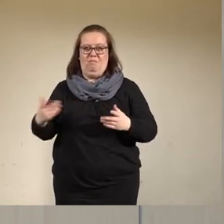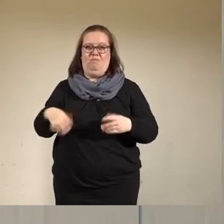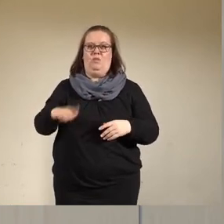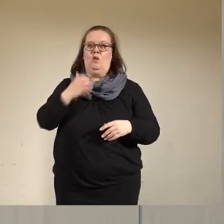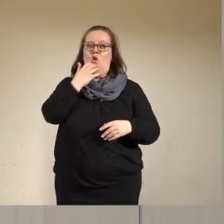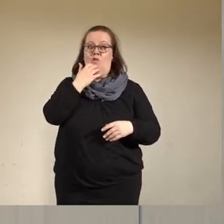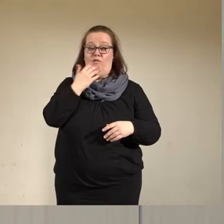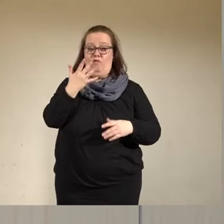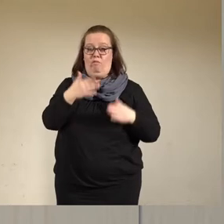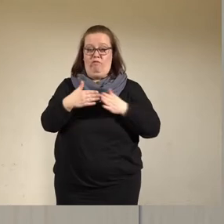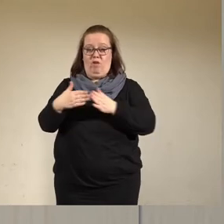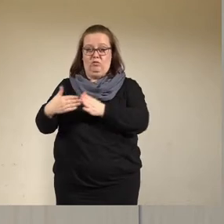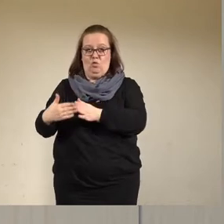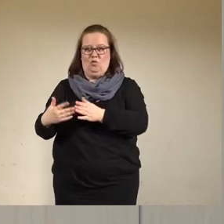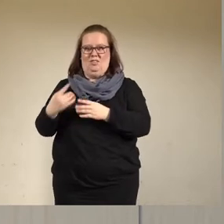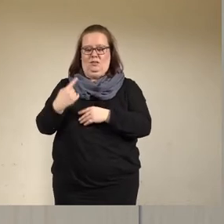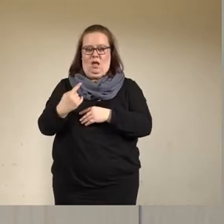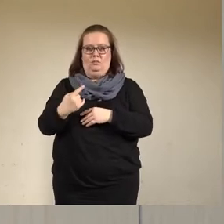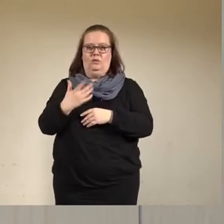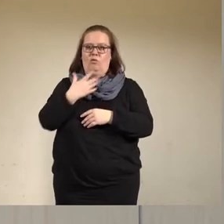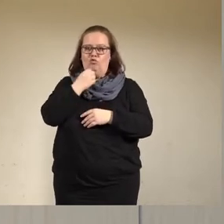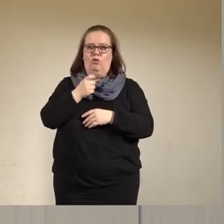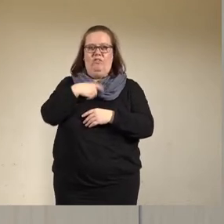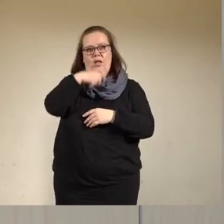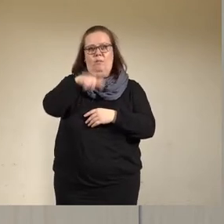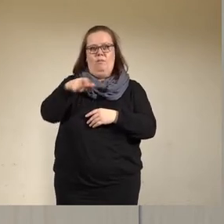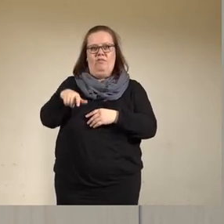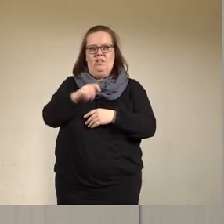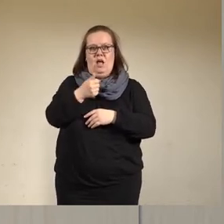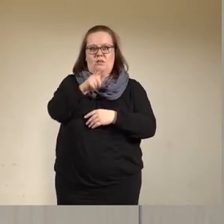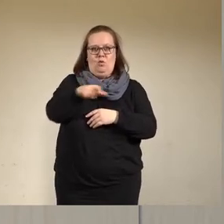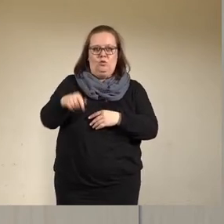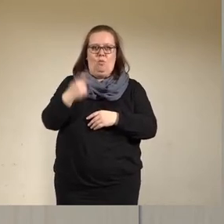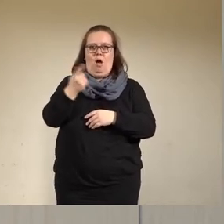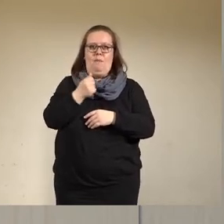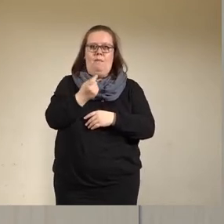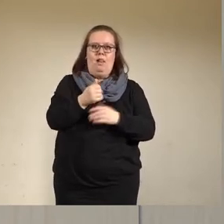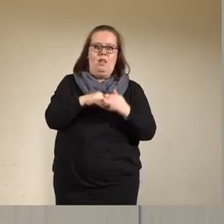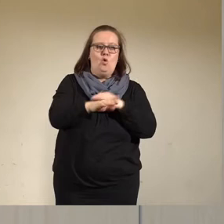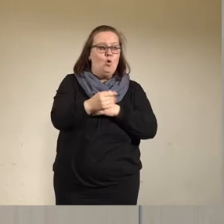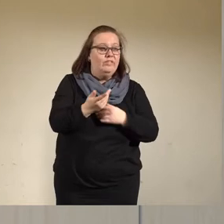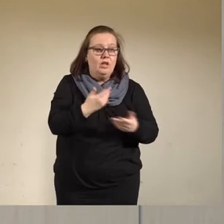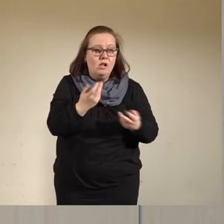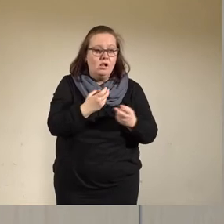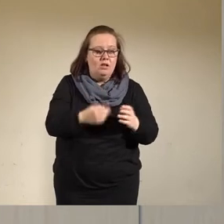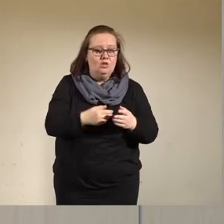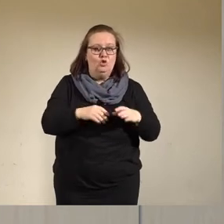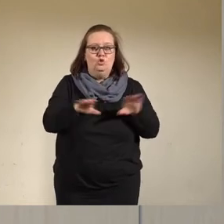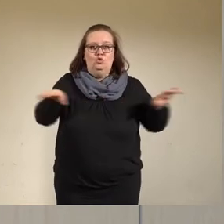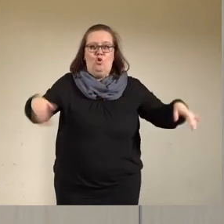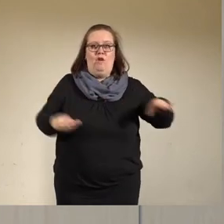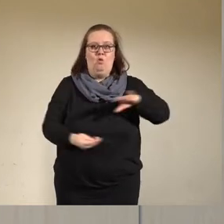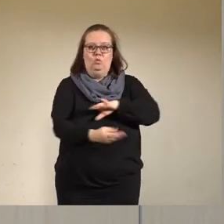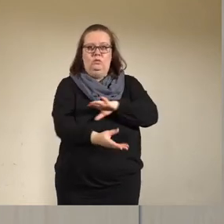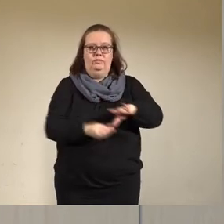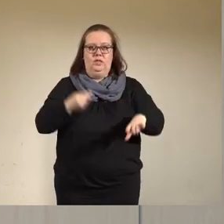die fünf beteiligten Fraktionen, dass Finanzbürgermeister Lames bis dahin noch ein paar Millionchen unterm Sofa findet? Oder dass